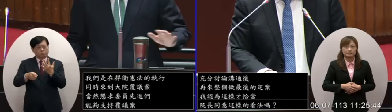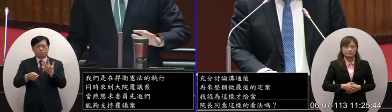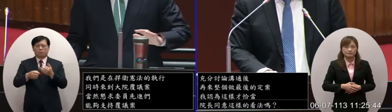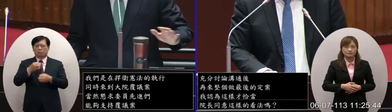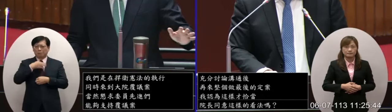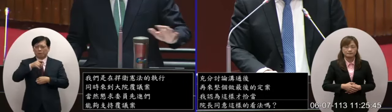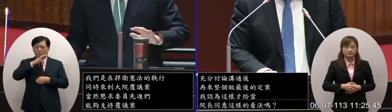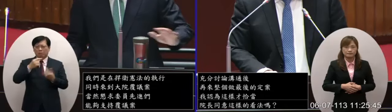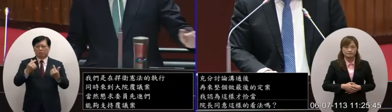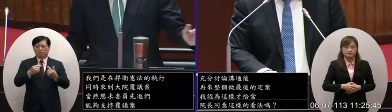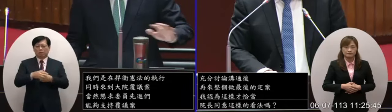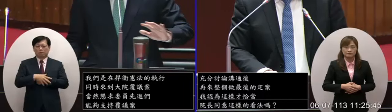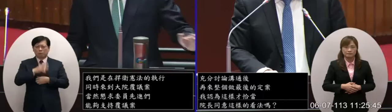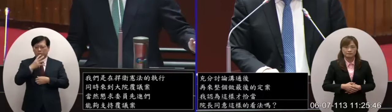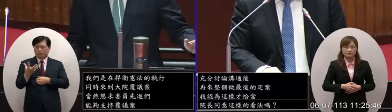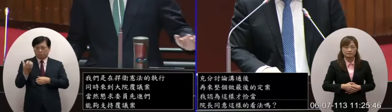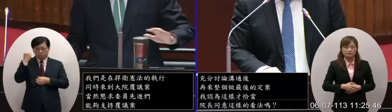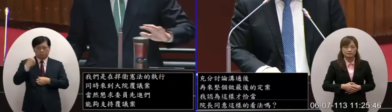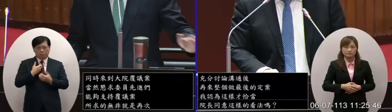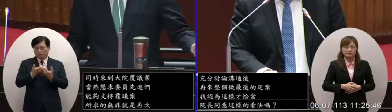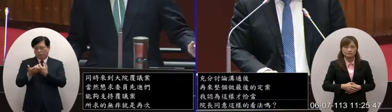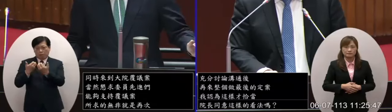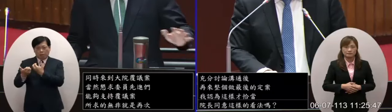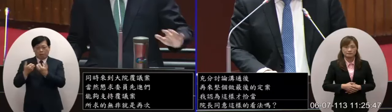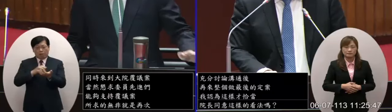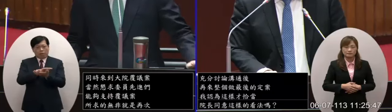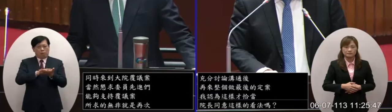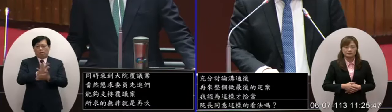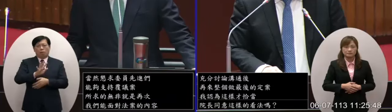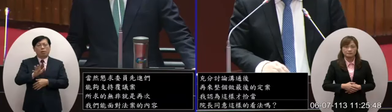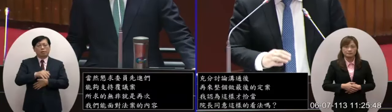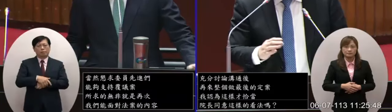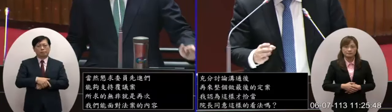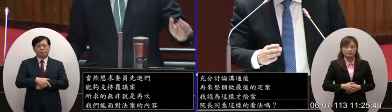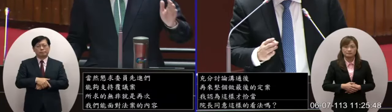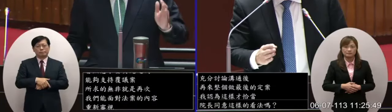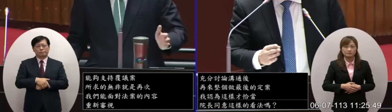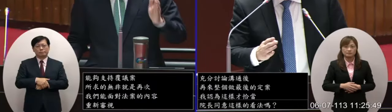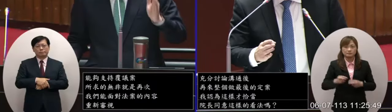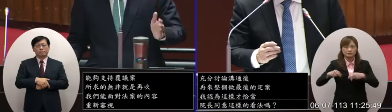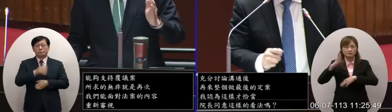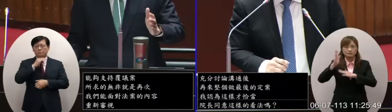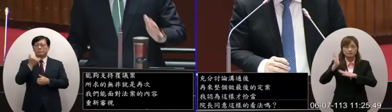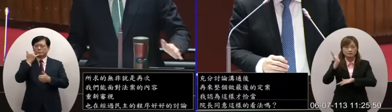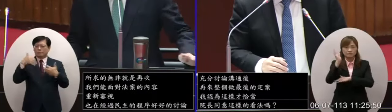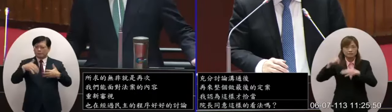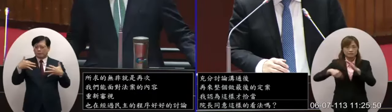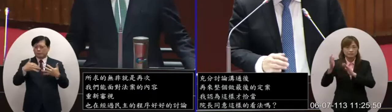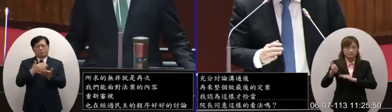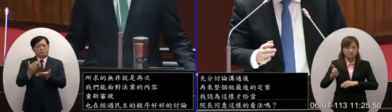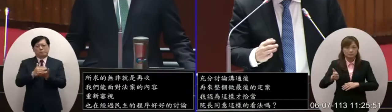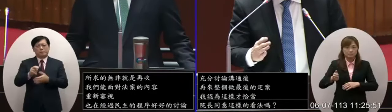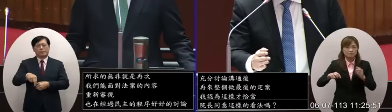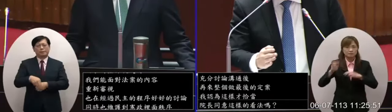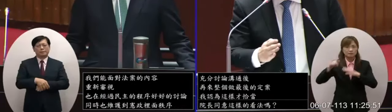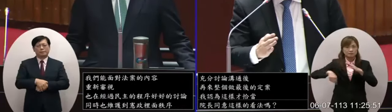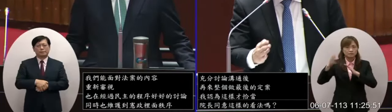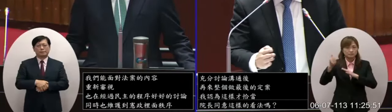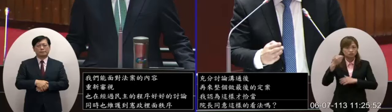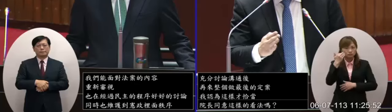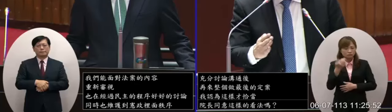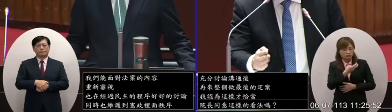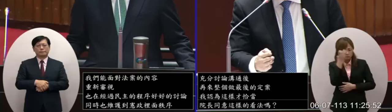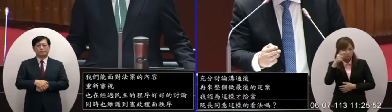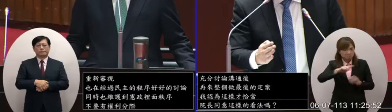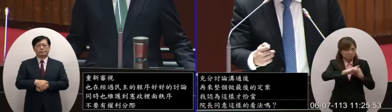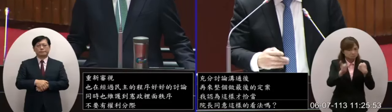有权力分际、院际分际等等的困扰。 行政院长 化解这个宪政危机。 行政院长如果发现了这